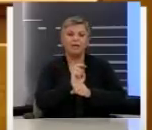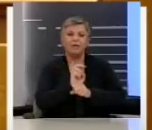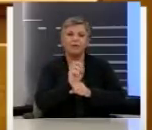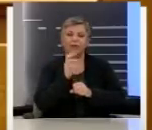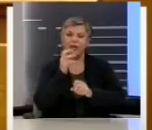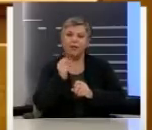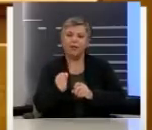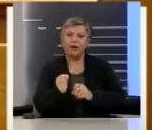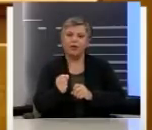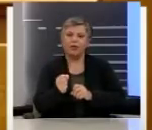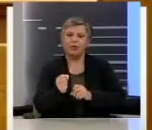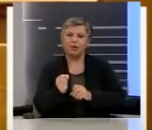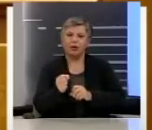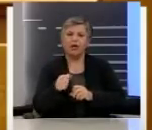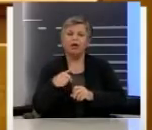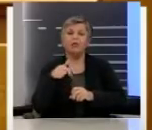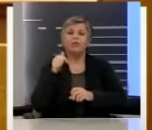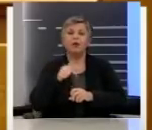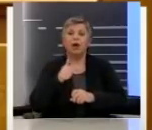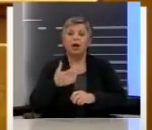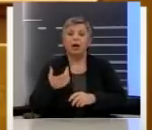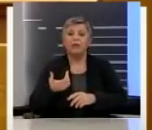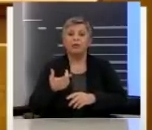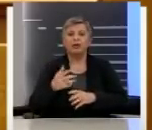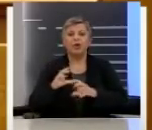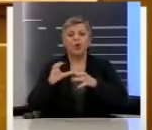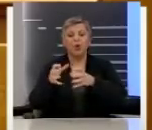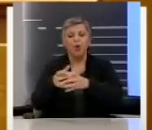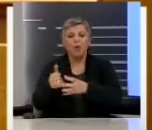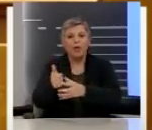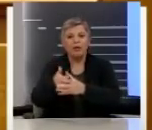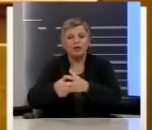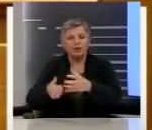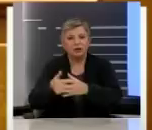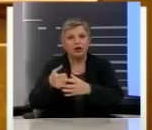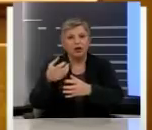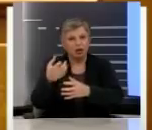υπενθυμίζοντας την ανάγκη για διαρκή εγρήγορση απέναντι στην οπισθοδρόμηση.